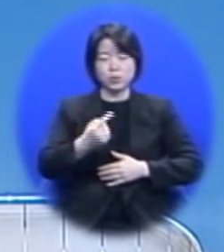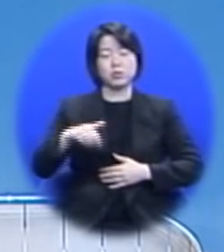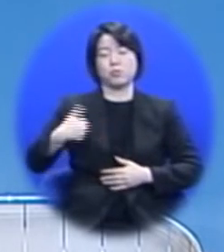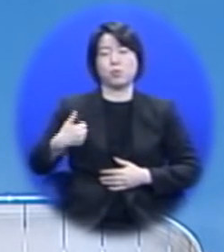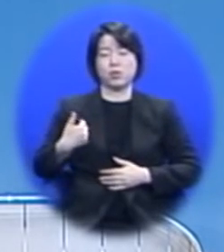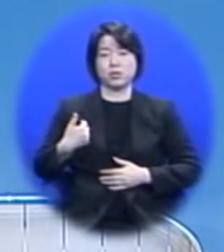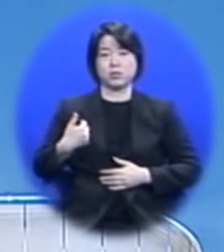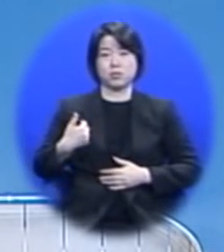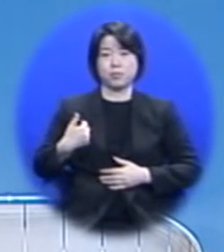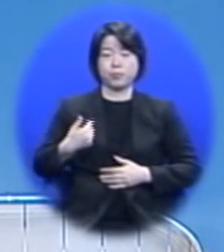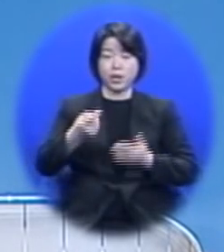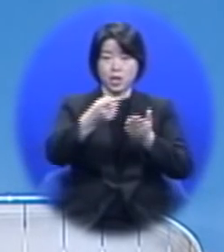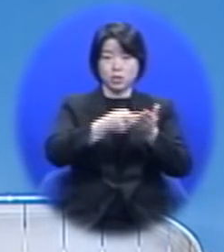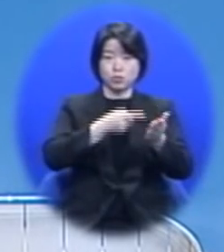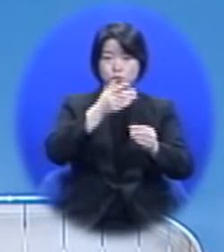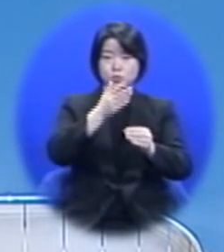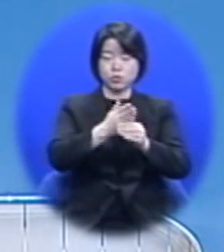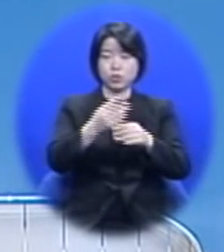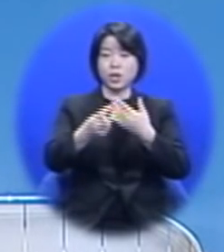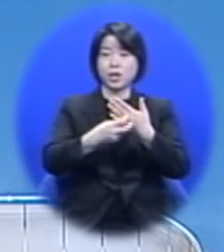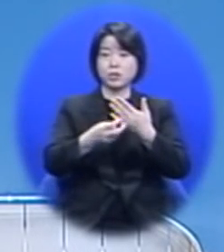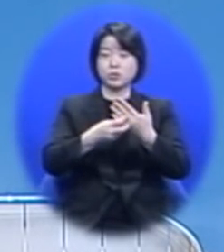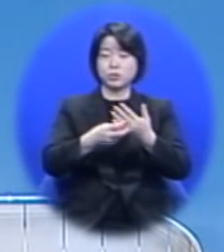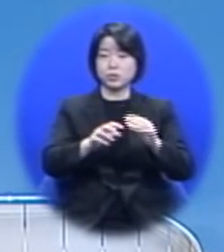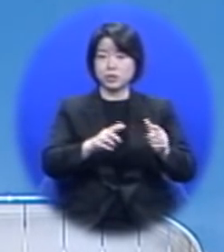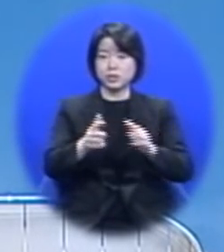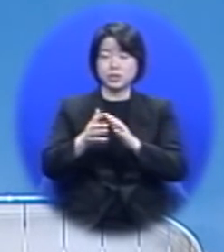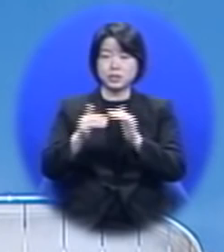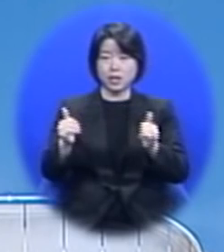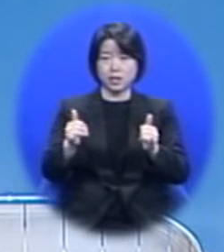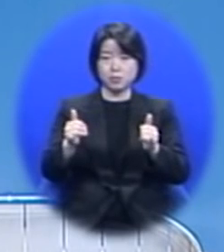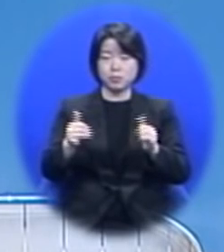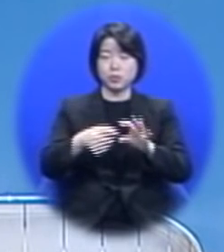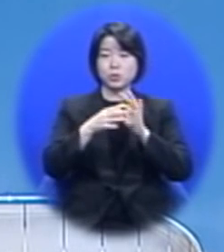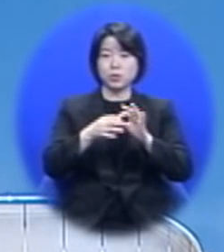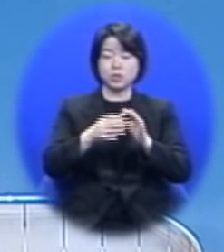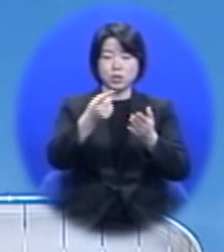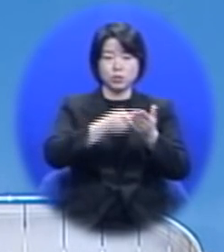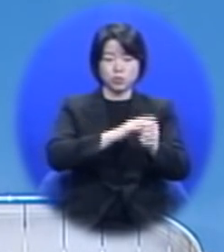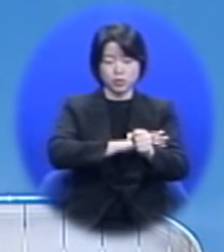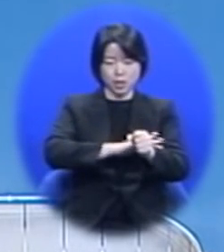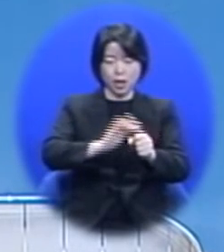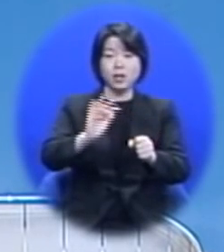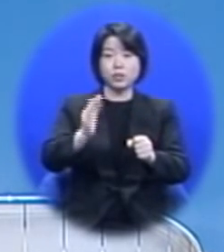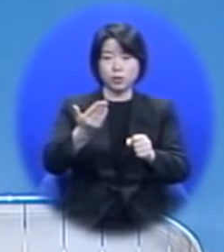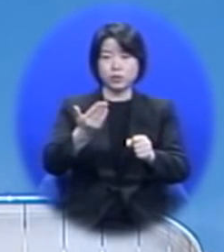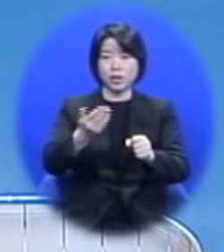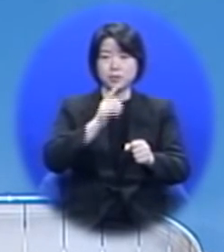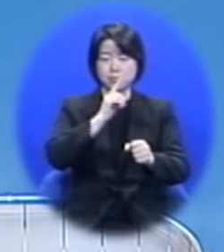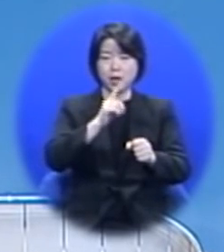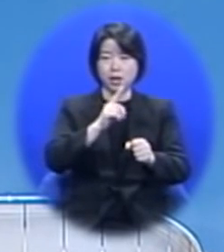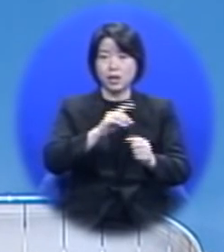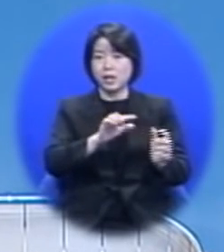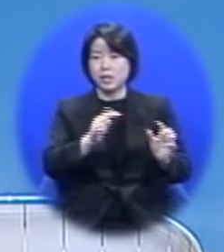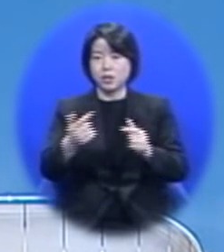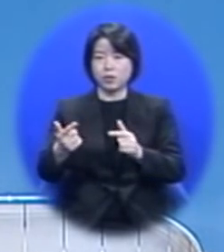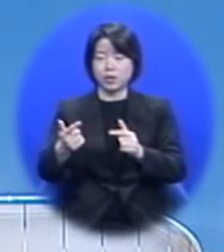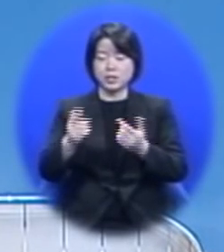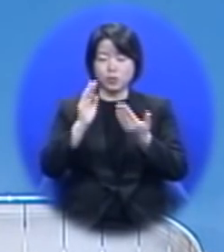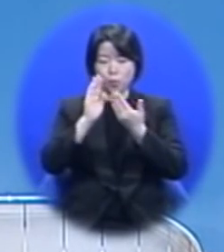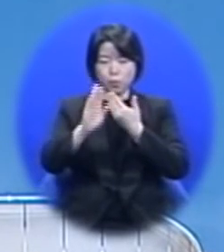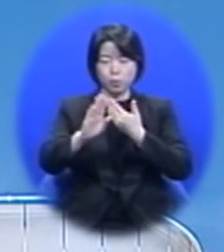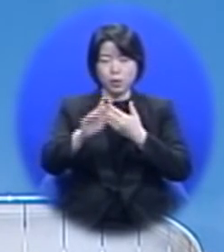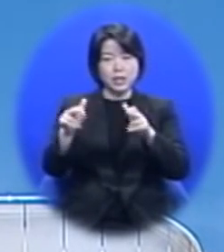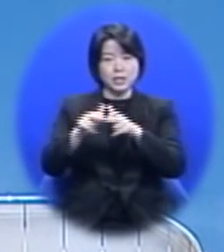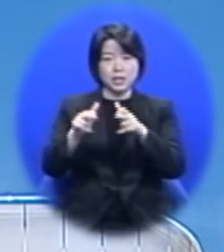수술 후에 의료진들을 통해서 수술이 잘 되었다는 이야기와 이제 여러 가지 후유장애의 가능성에 대해